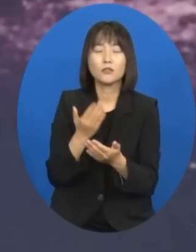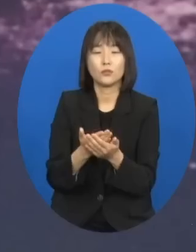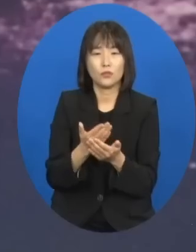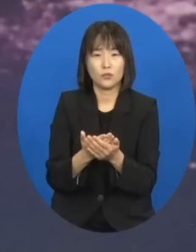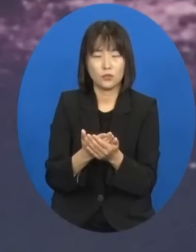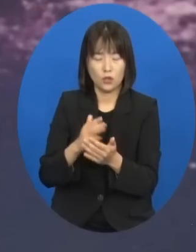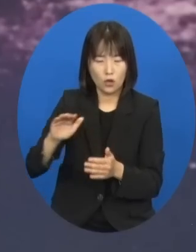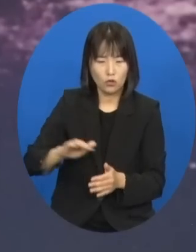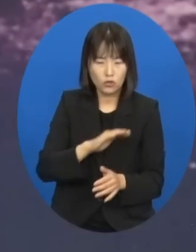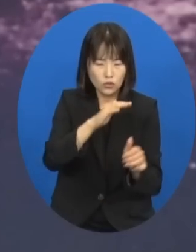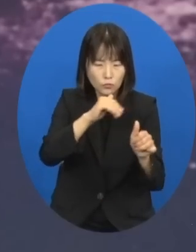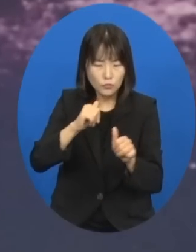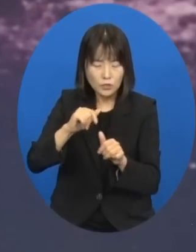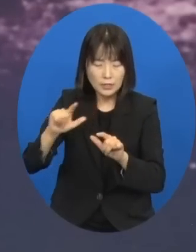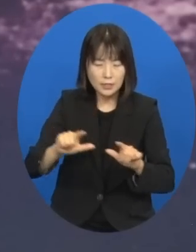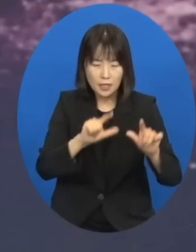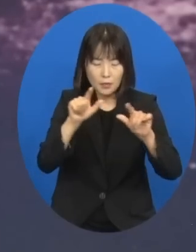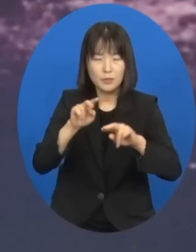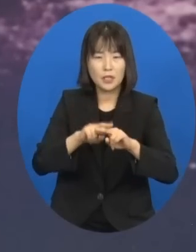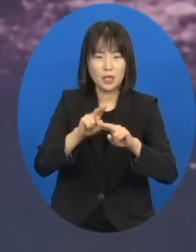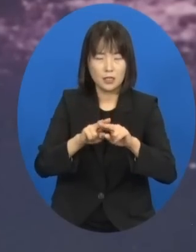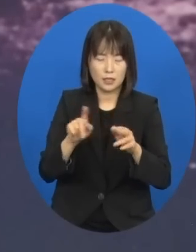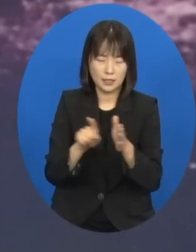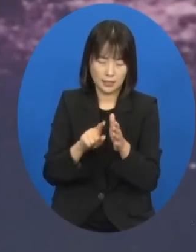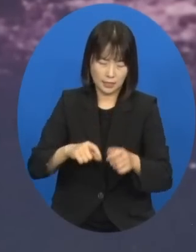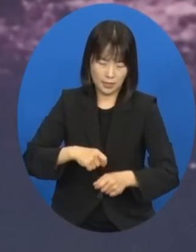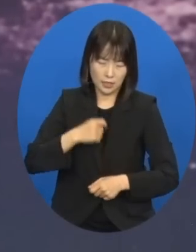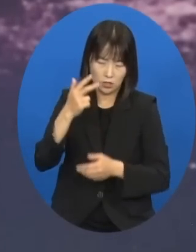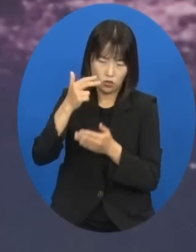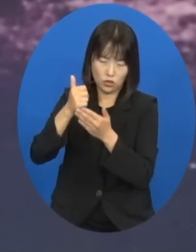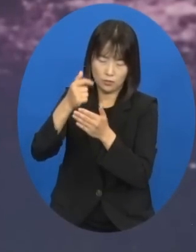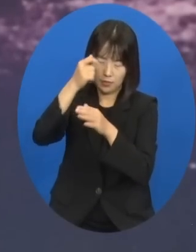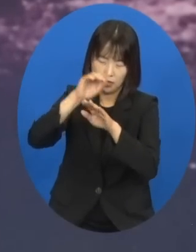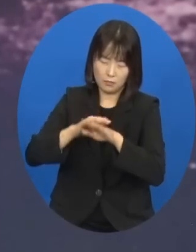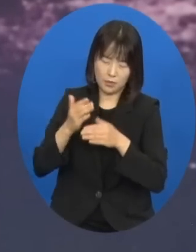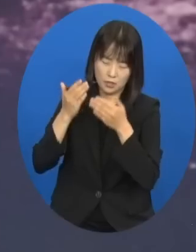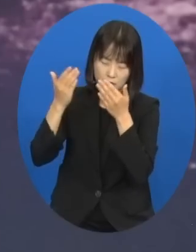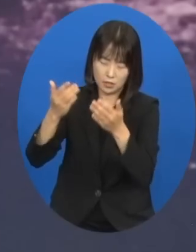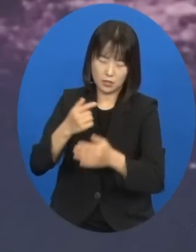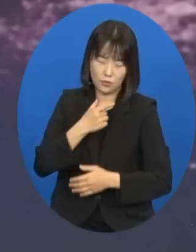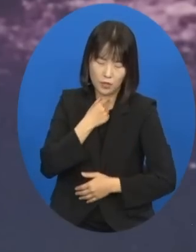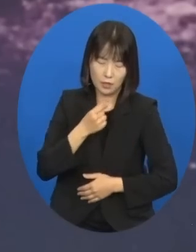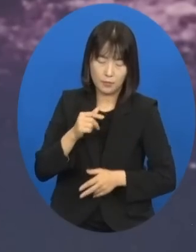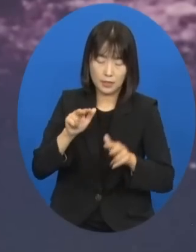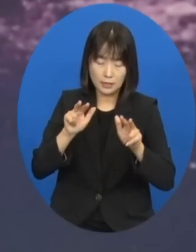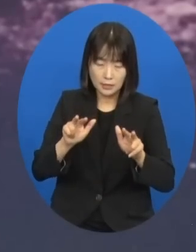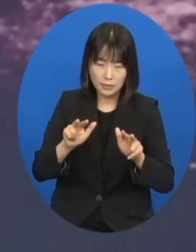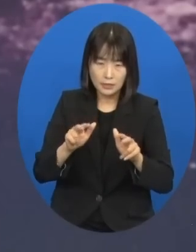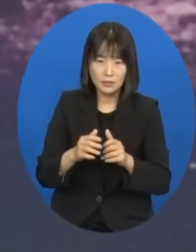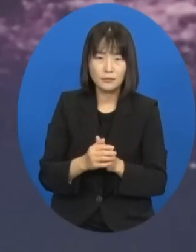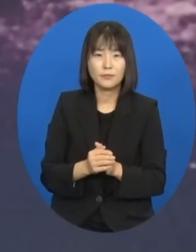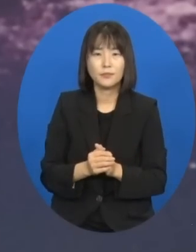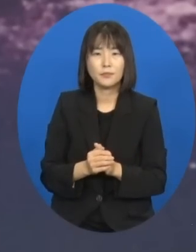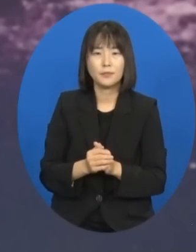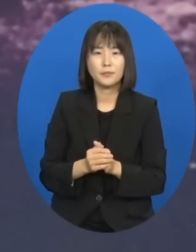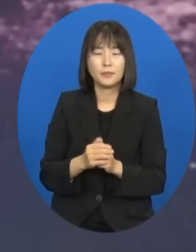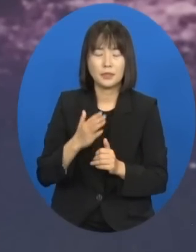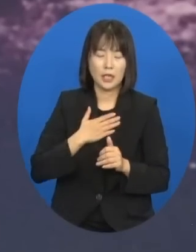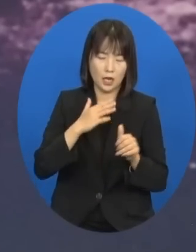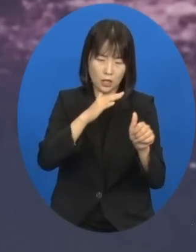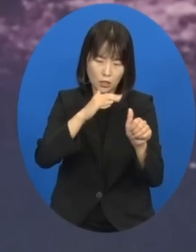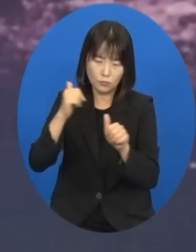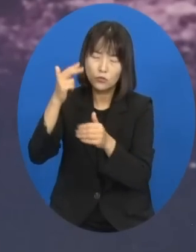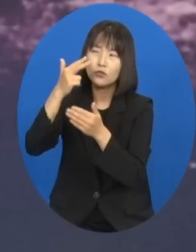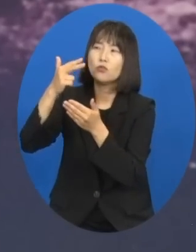우리를 부르신 삶의 그 자리에서 신실하게 주를 예배하기를 원합니다. 주님, 이 시간에 나를 부르신